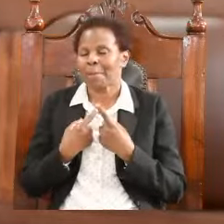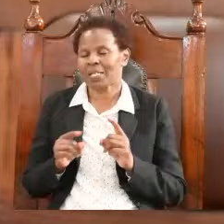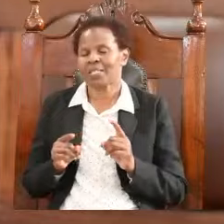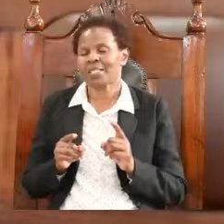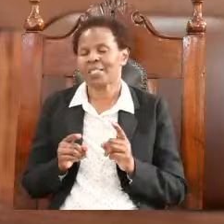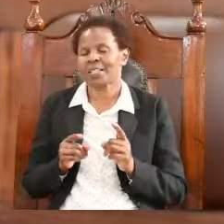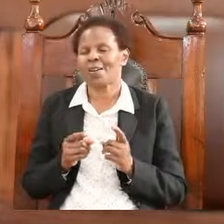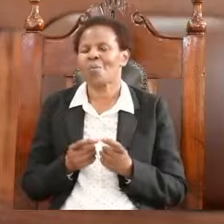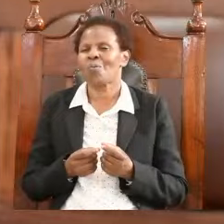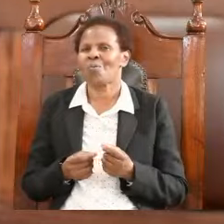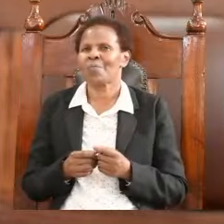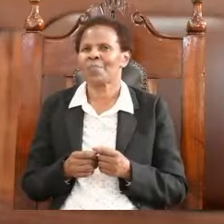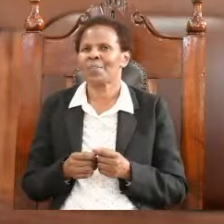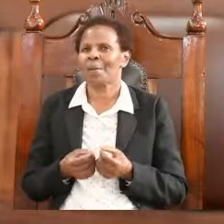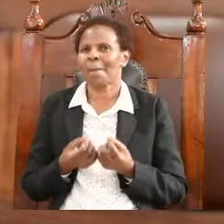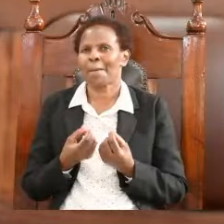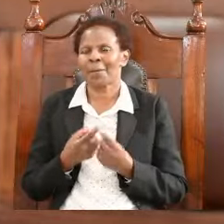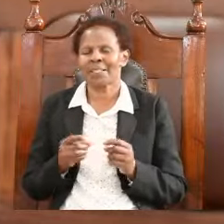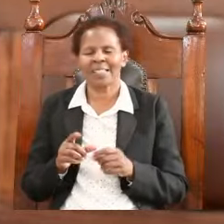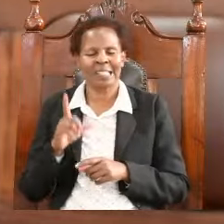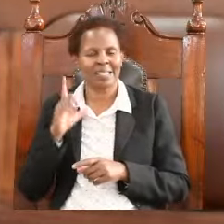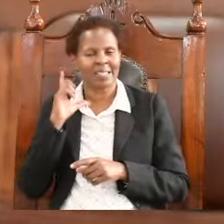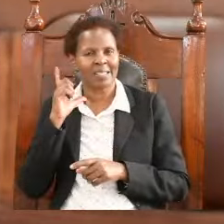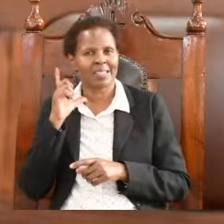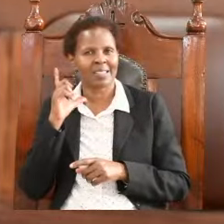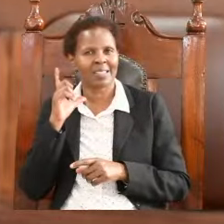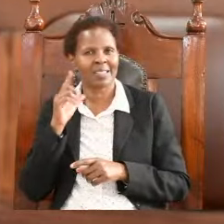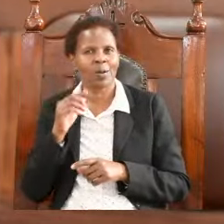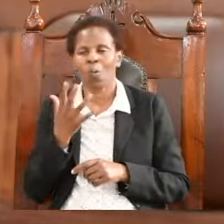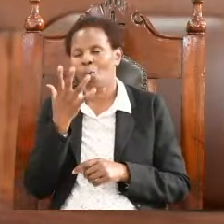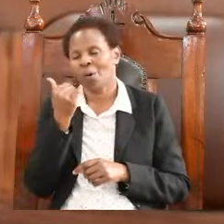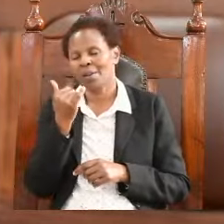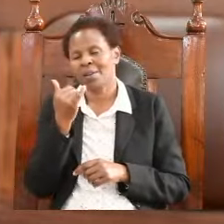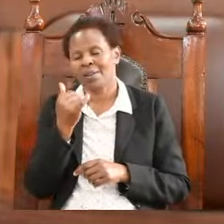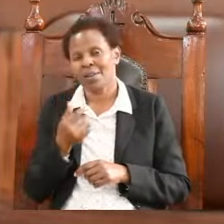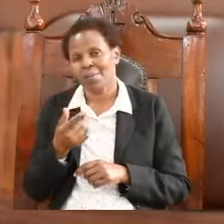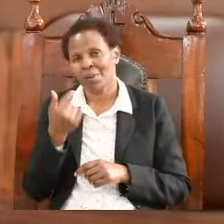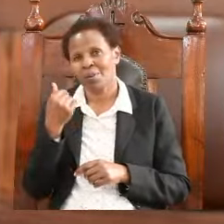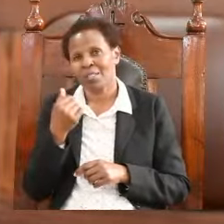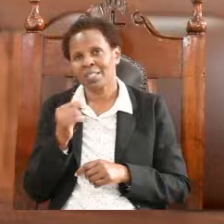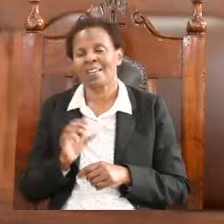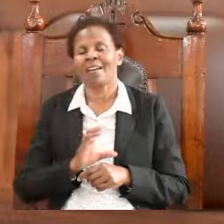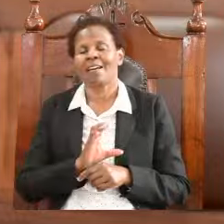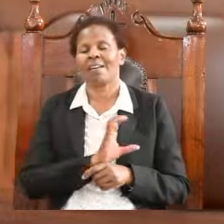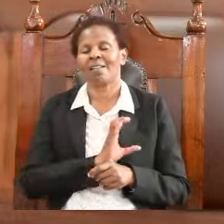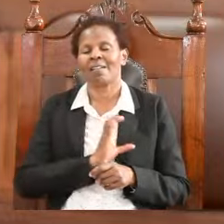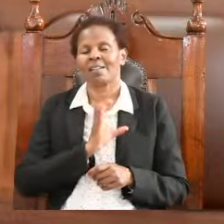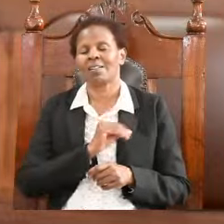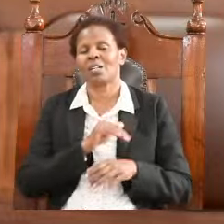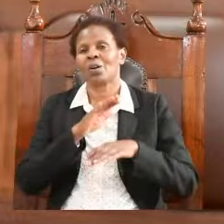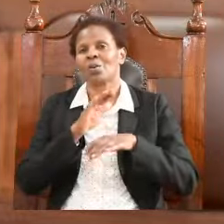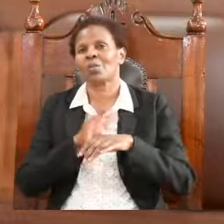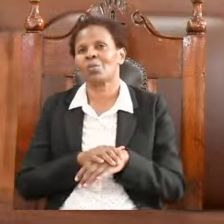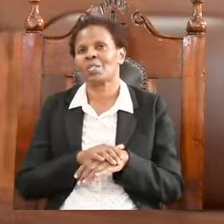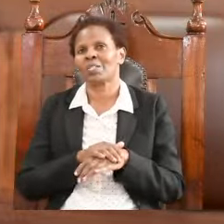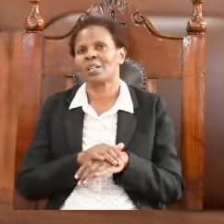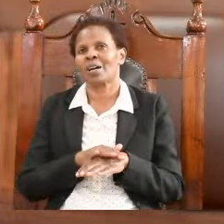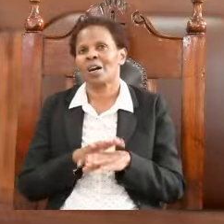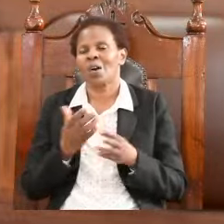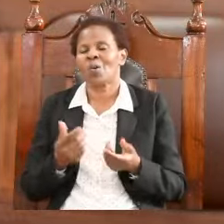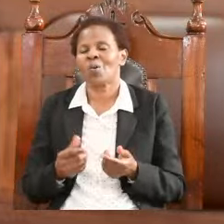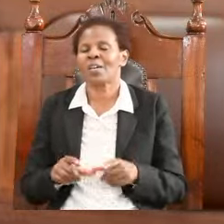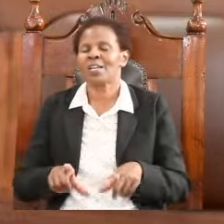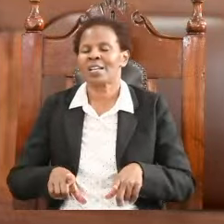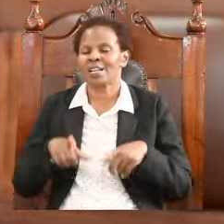wa level ya thi muno no makimuthikiriria niki ni tondu wa mitugo yake ni tondu wa miikarire na